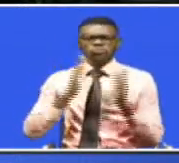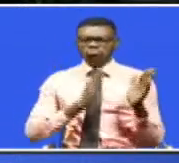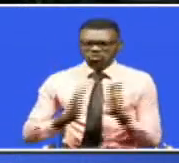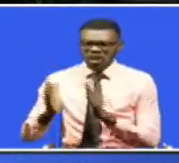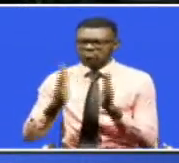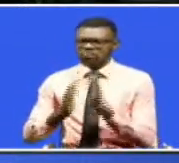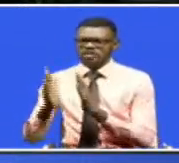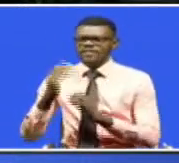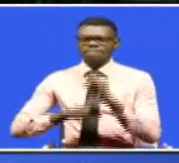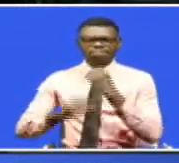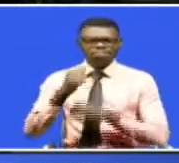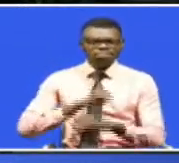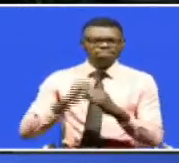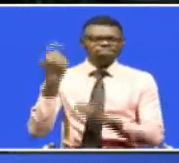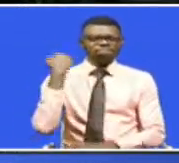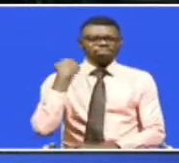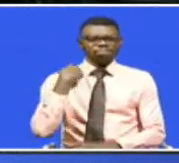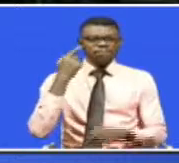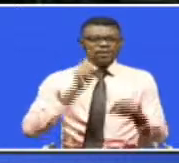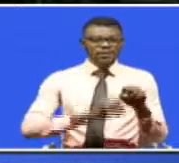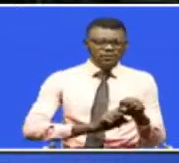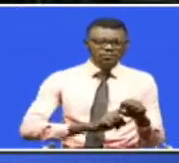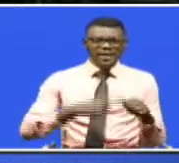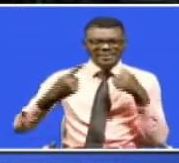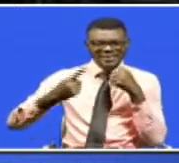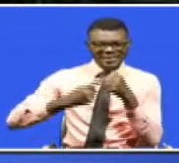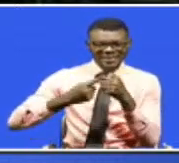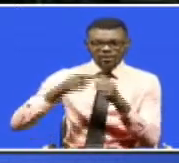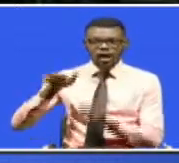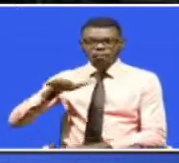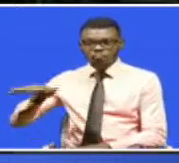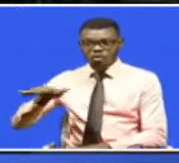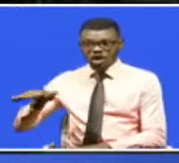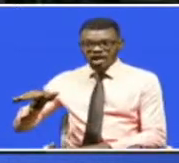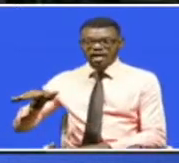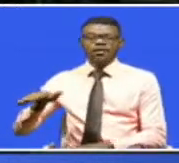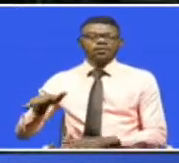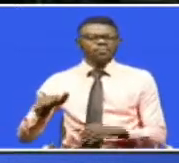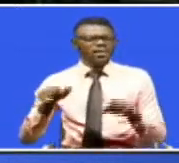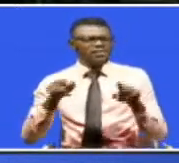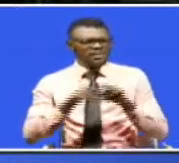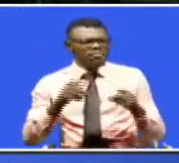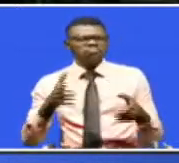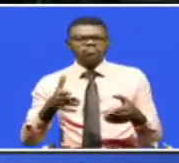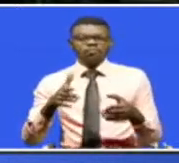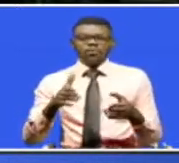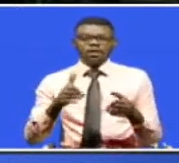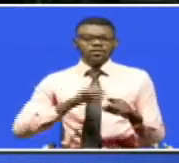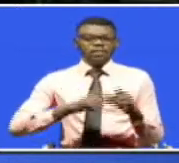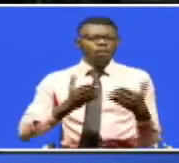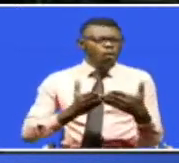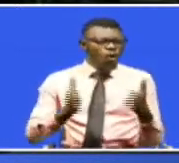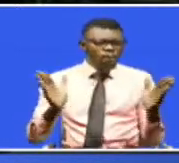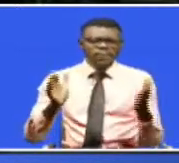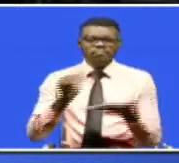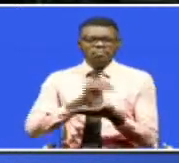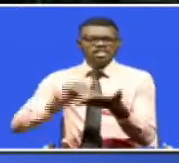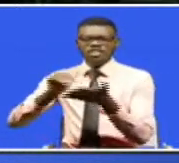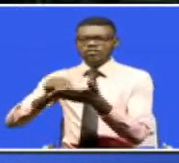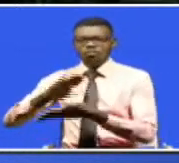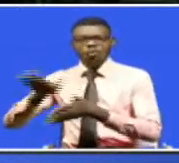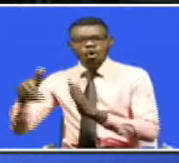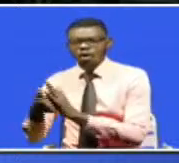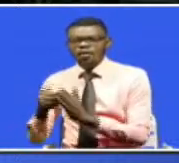jana majira ya saa 10:02. Kumbuka kwamba hata baada ya vituo vyote kufunguliwa bado kulikuwa na wengine ambao